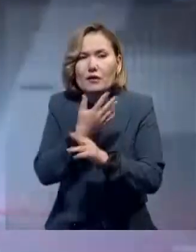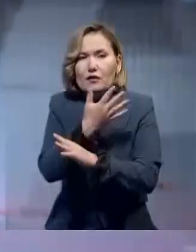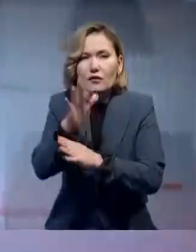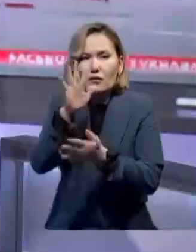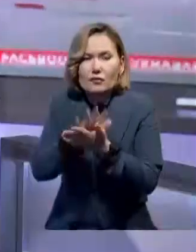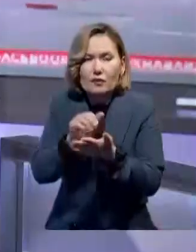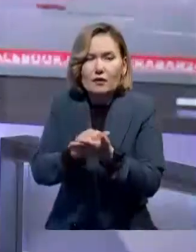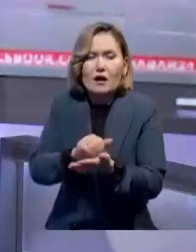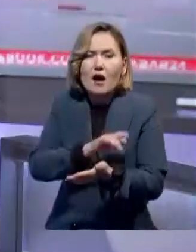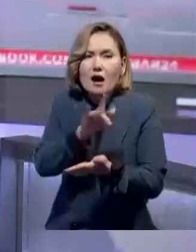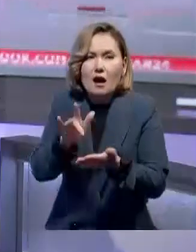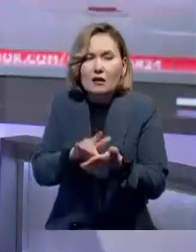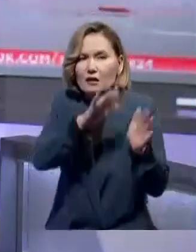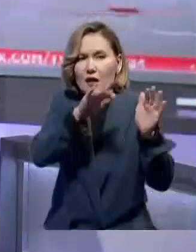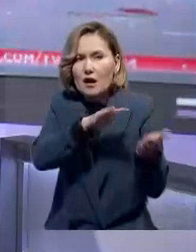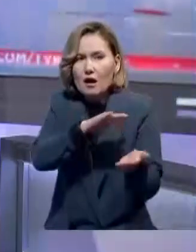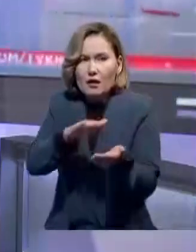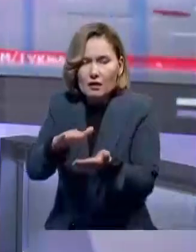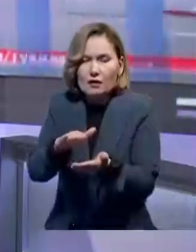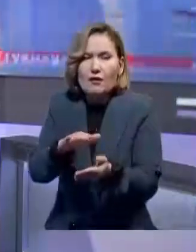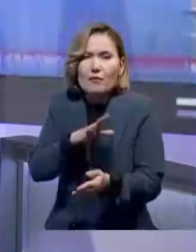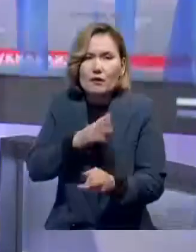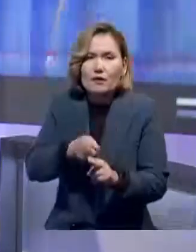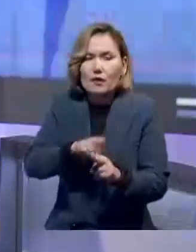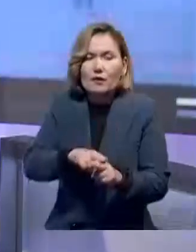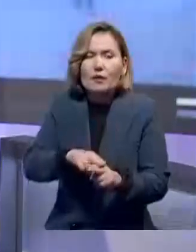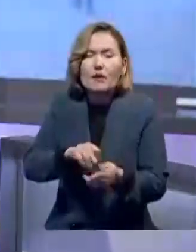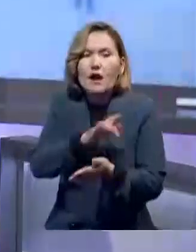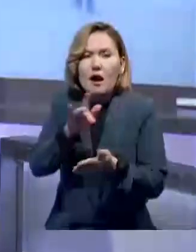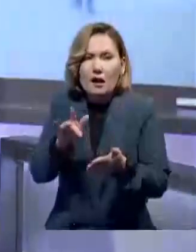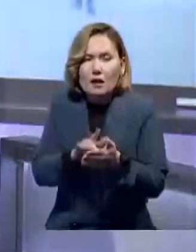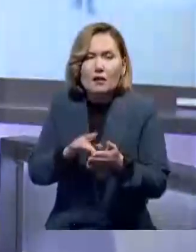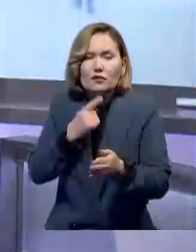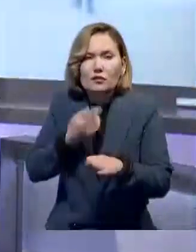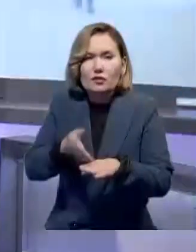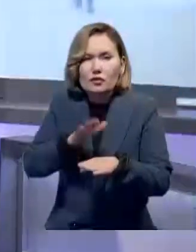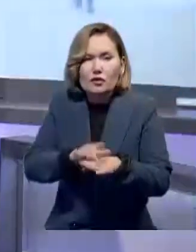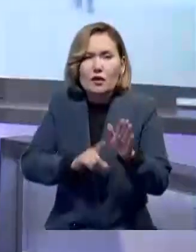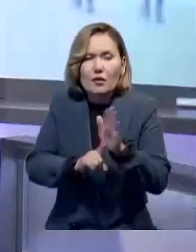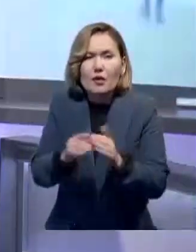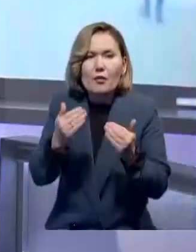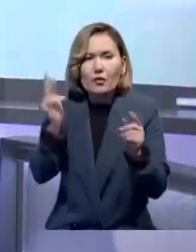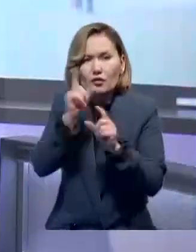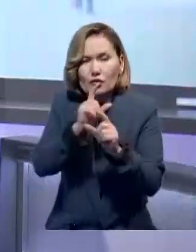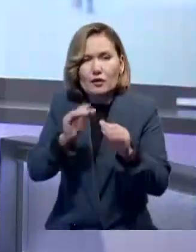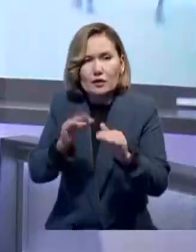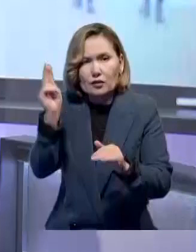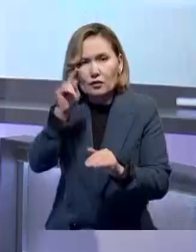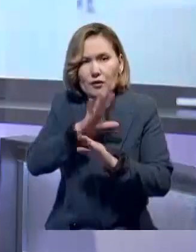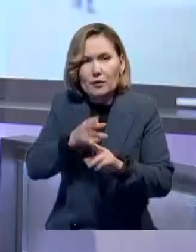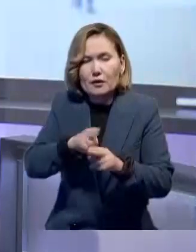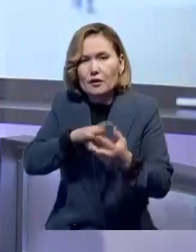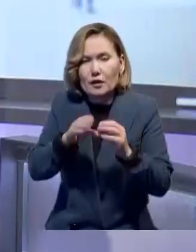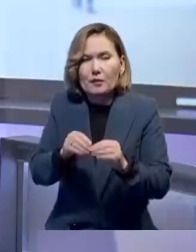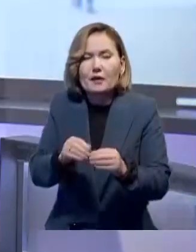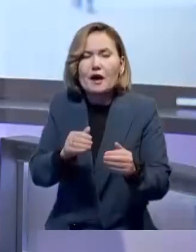басты. Сәуірдің ортасында омбылап қалған жұрттың қатынауы қиындап кетті. Бүгін сабақта болған жоқ. Мамандардың айтуынша, бұл